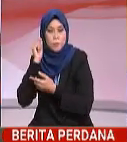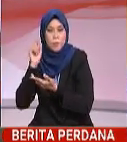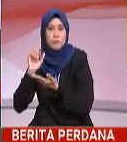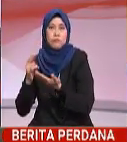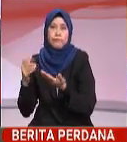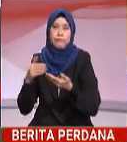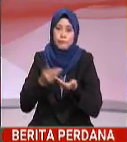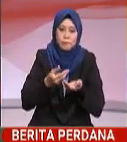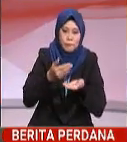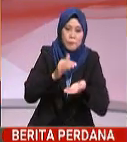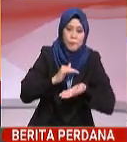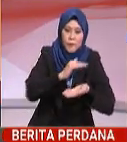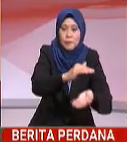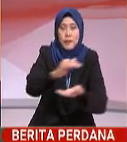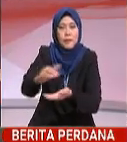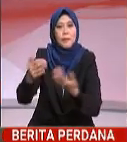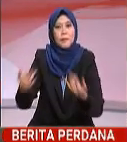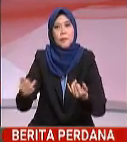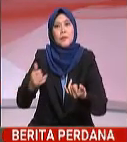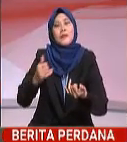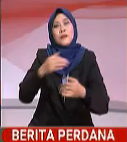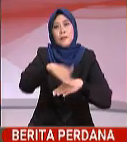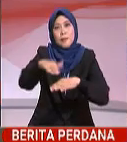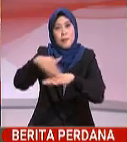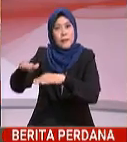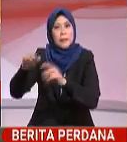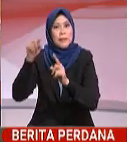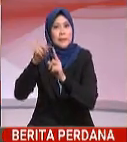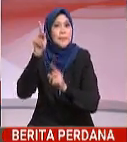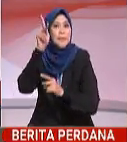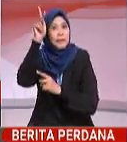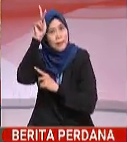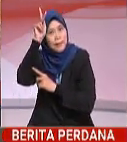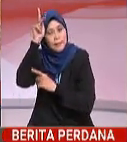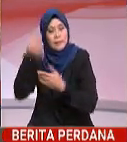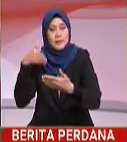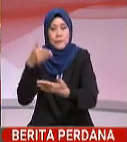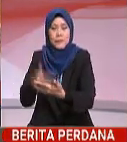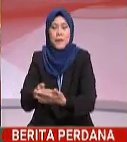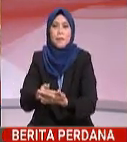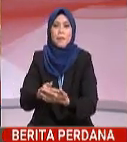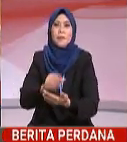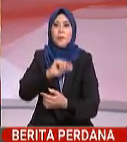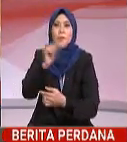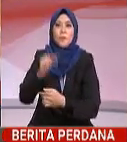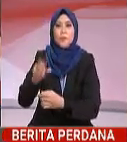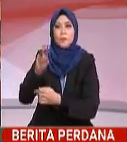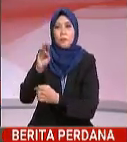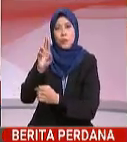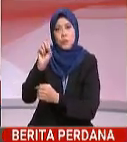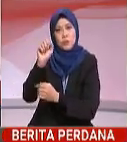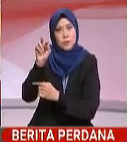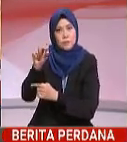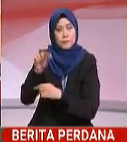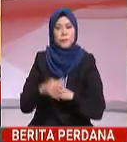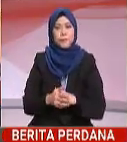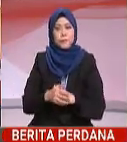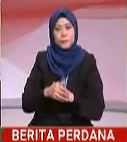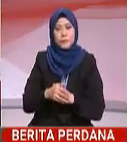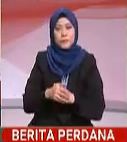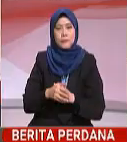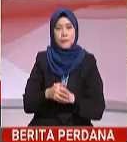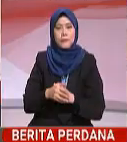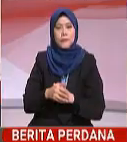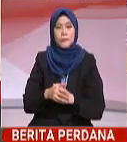diagihkan kepada petugas barisan hadapan di Kelantan tiba di Gua Musang pagi tadi. Ketua Polis Daerah Gua Musang, Sik Chun Fu